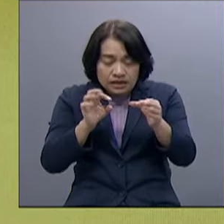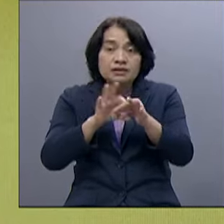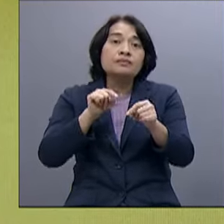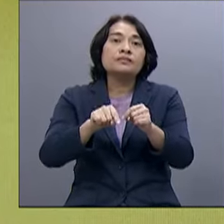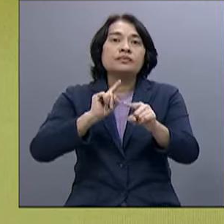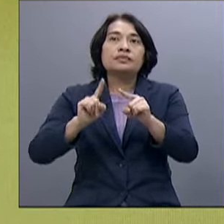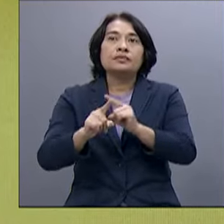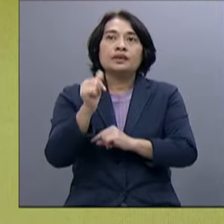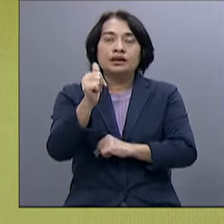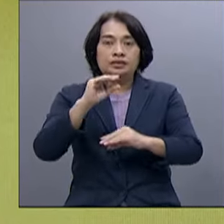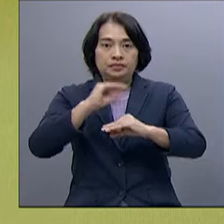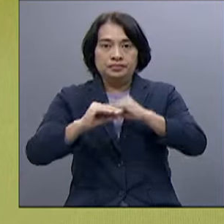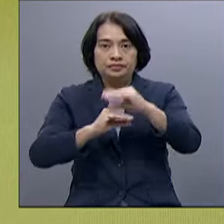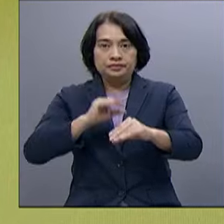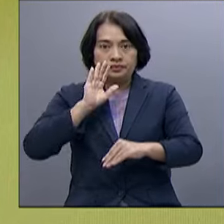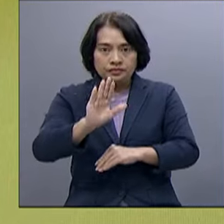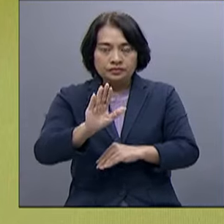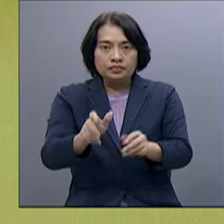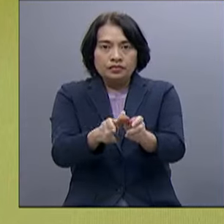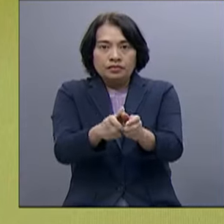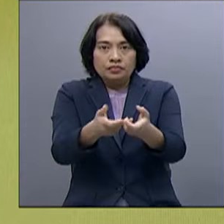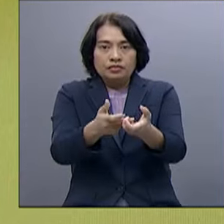มากเป็นโครงการสารานุกรมไทย